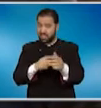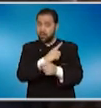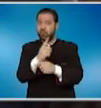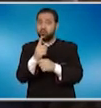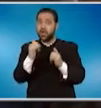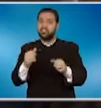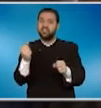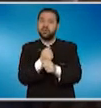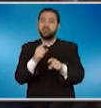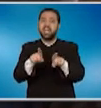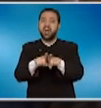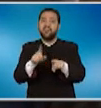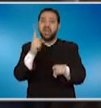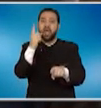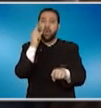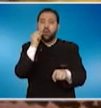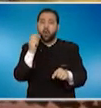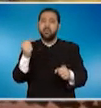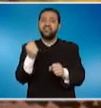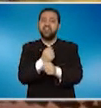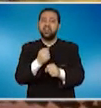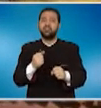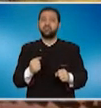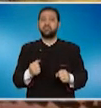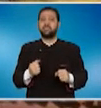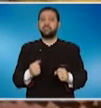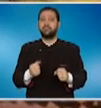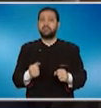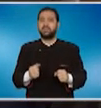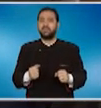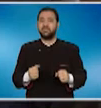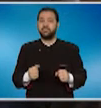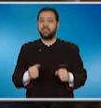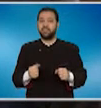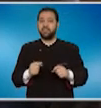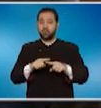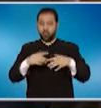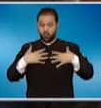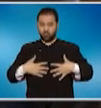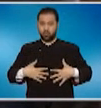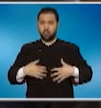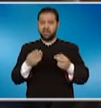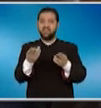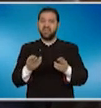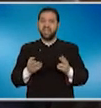pentru noi asemenea nouă sau devenind ca unul dintre noi, venind la nivelul